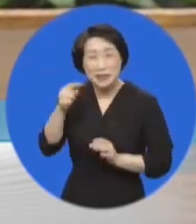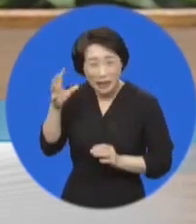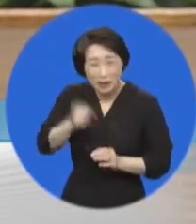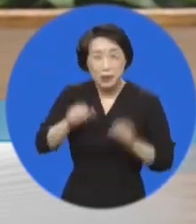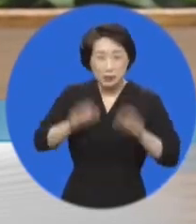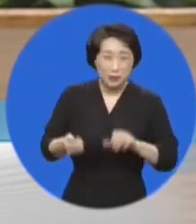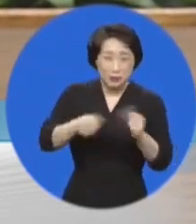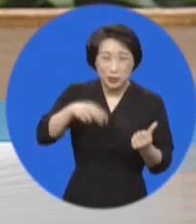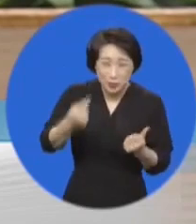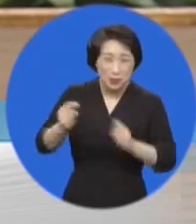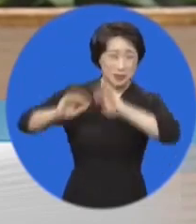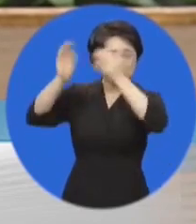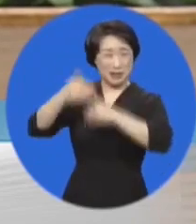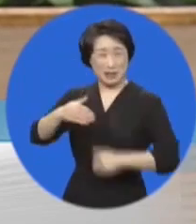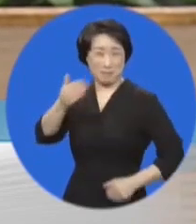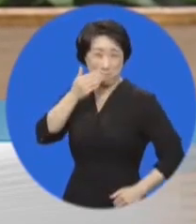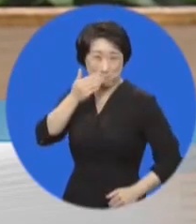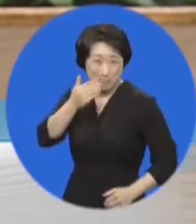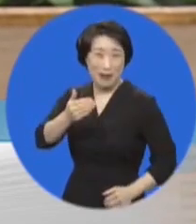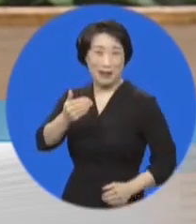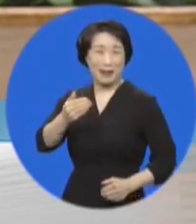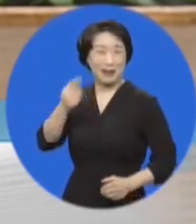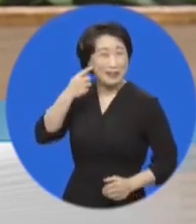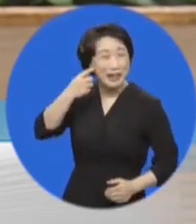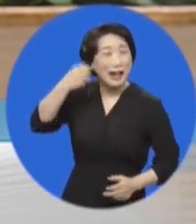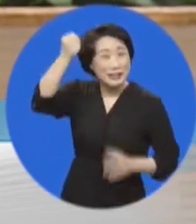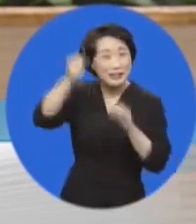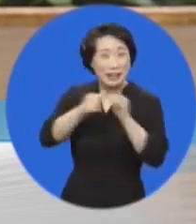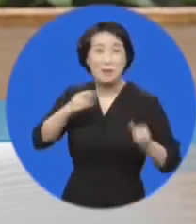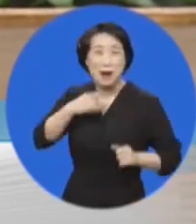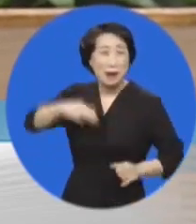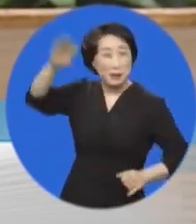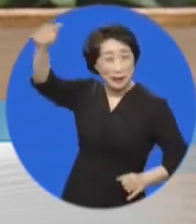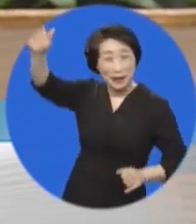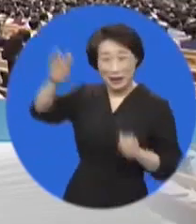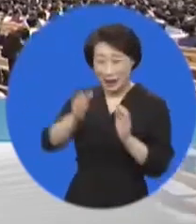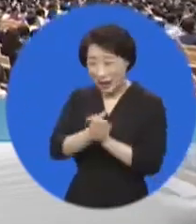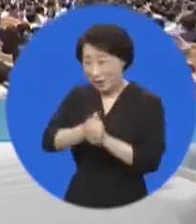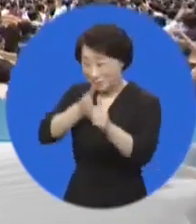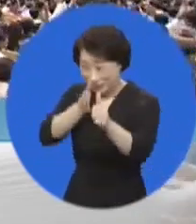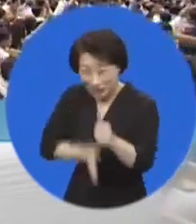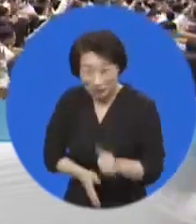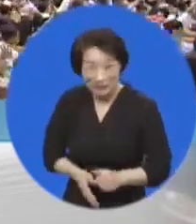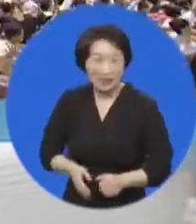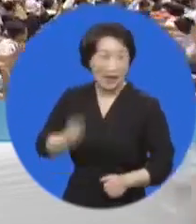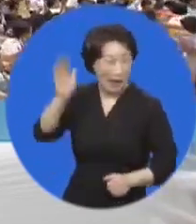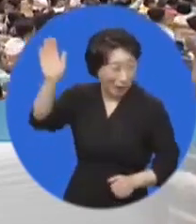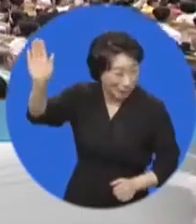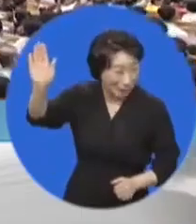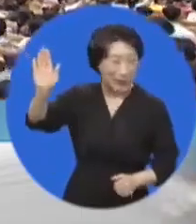죽어도 천국 갈 수 있어요 하는 사람만 오르든 둬서 아멘 합시다.